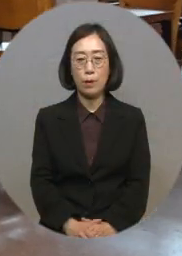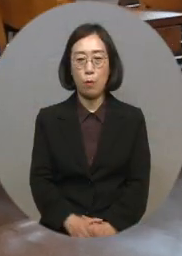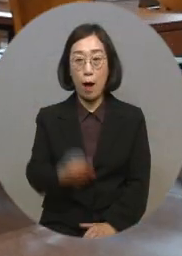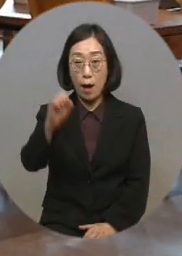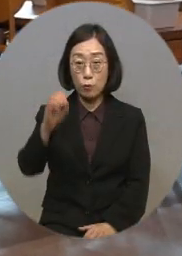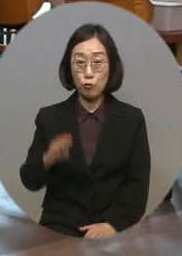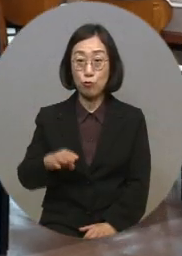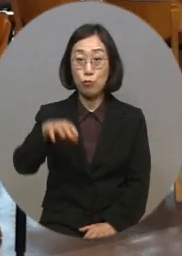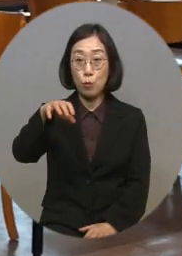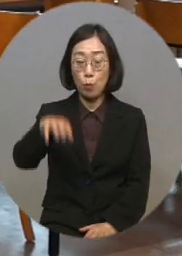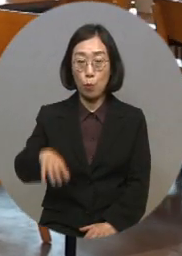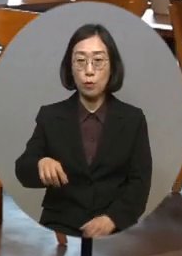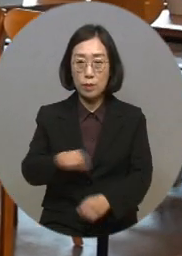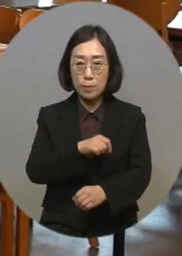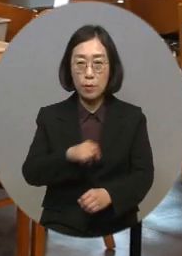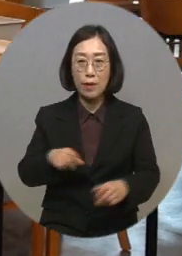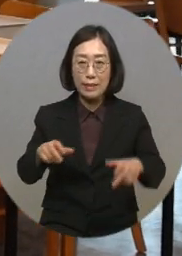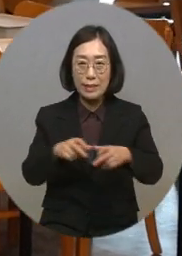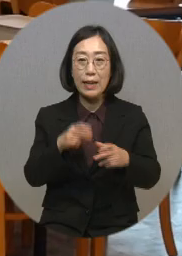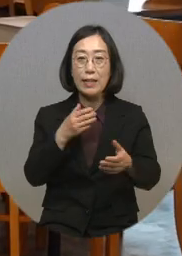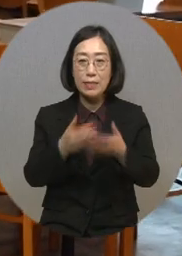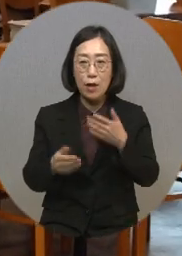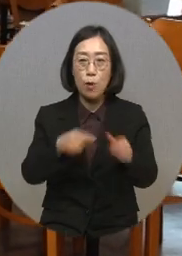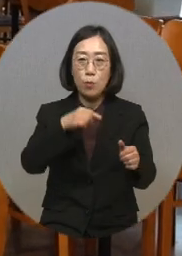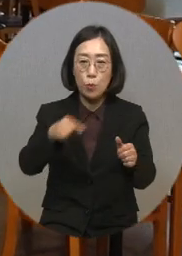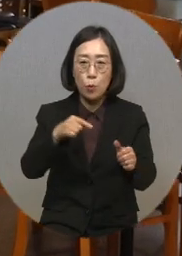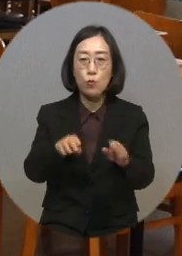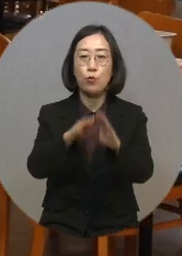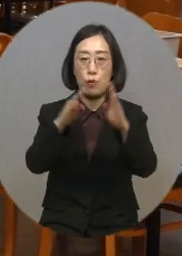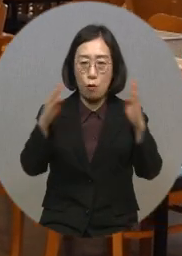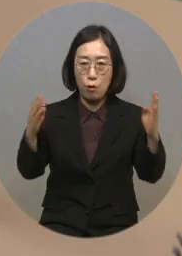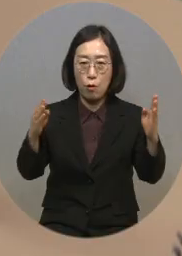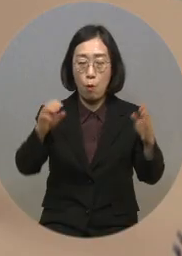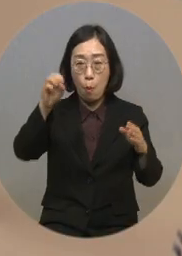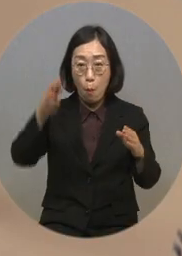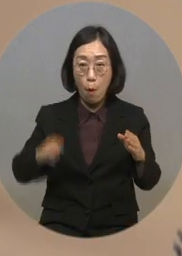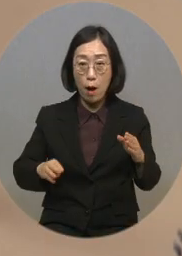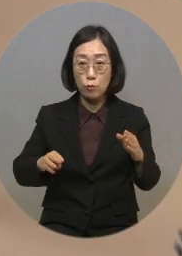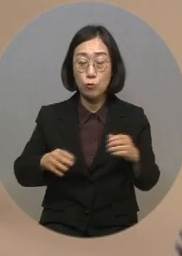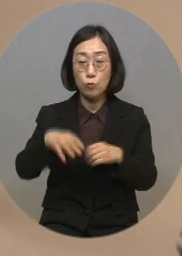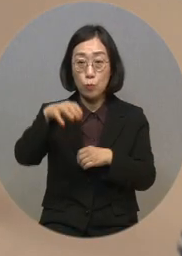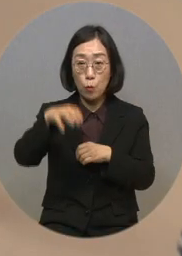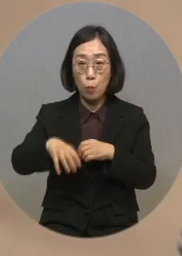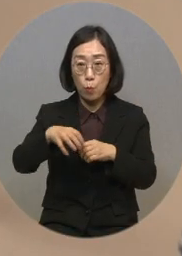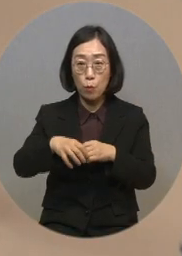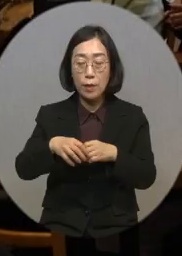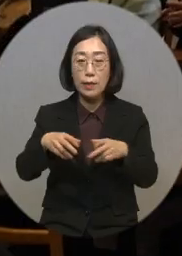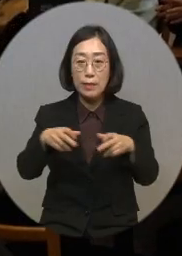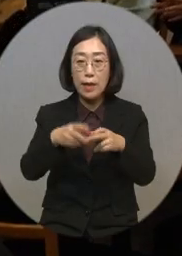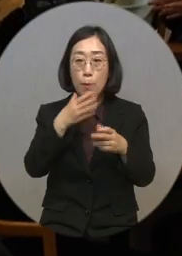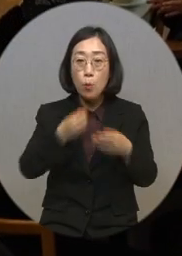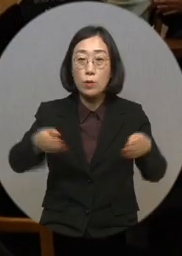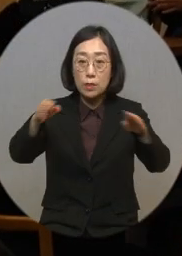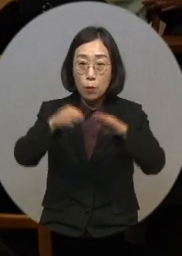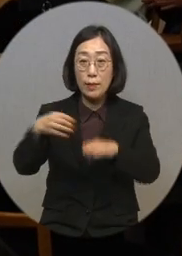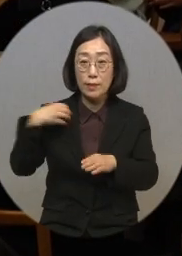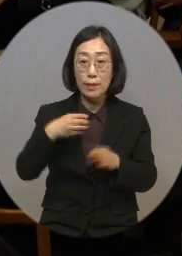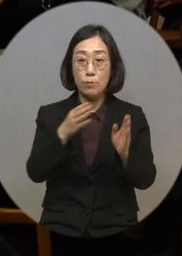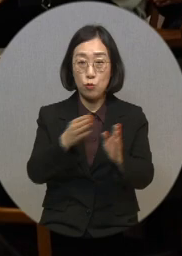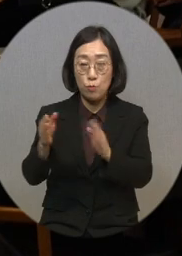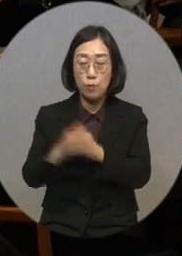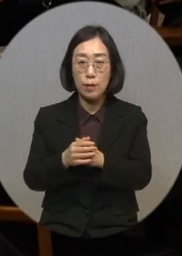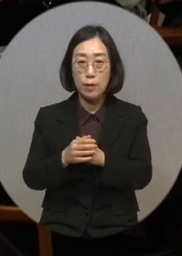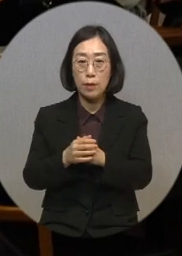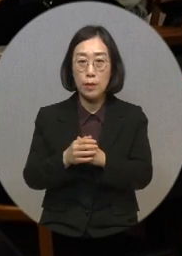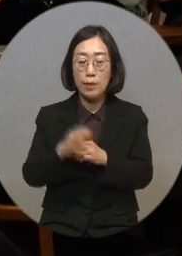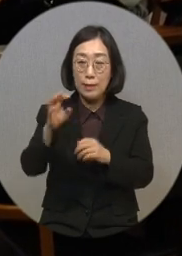광주광역시에서 특별한 장애인 체험 교육이 열렸습니다. 광주광역시 광산구 장애인복지관 주최로 열린 이날 행사는